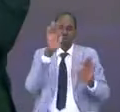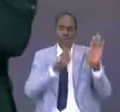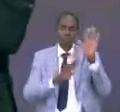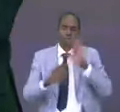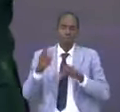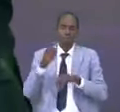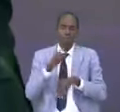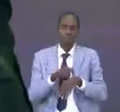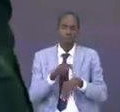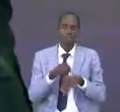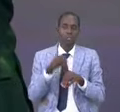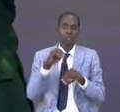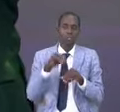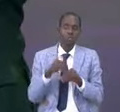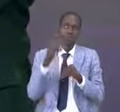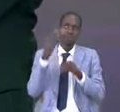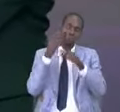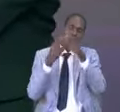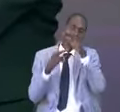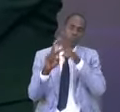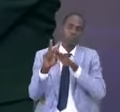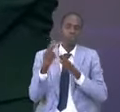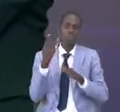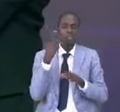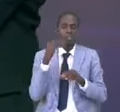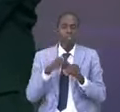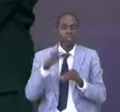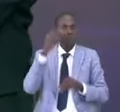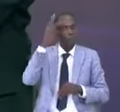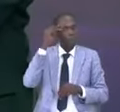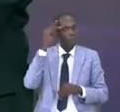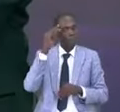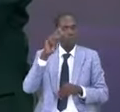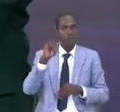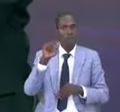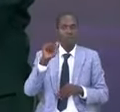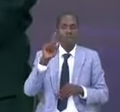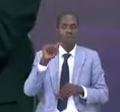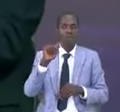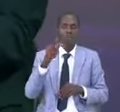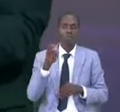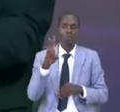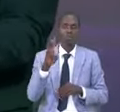Mathieu 24 verset 1